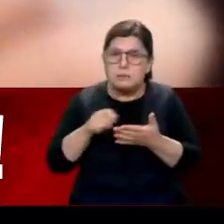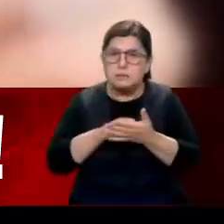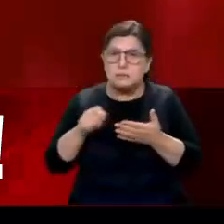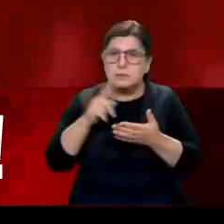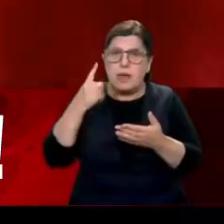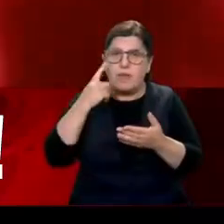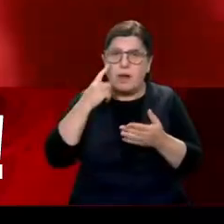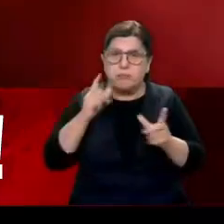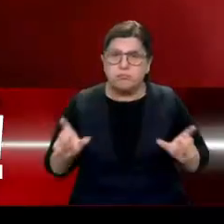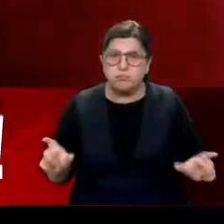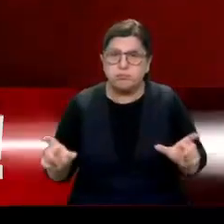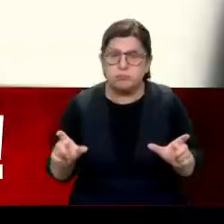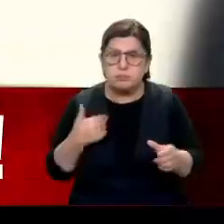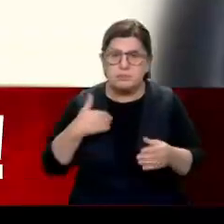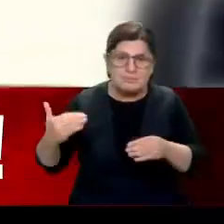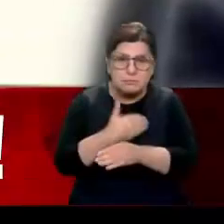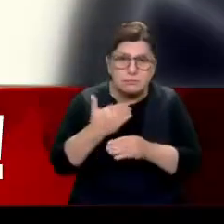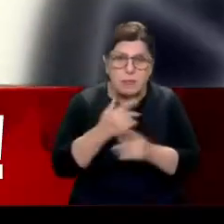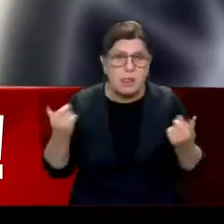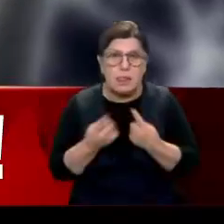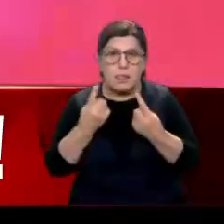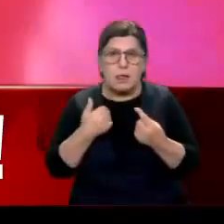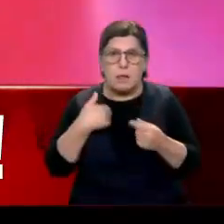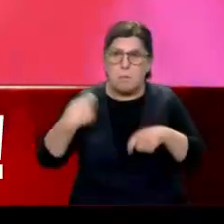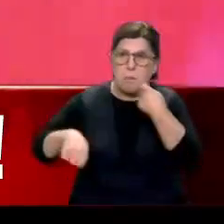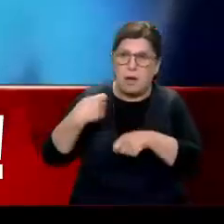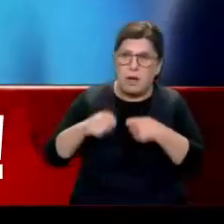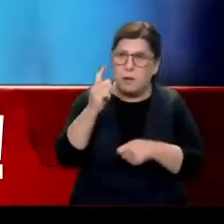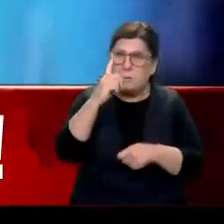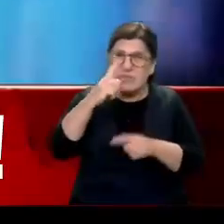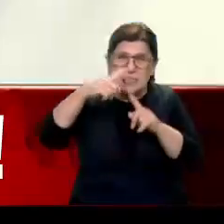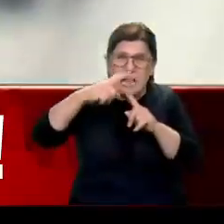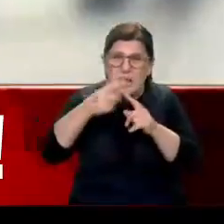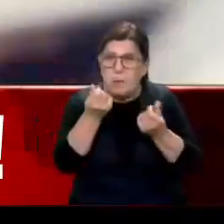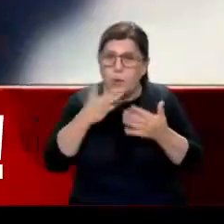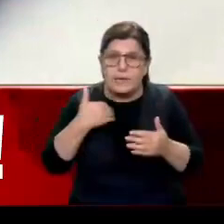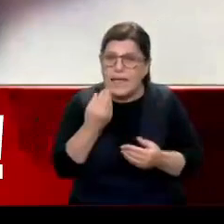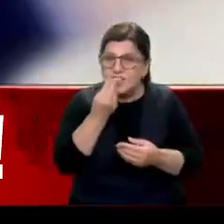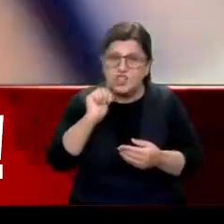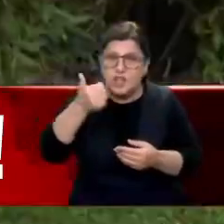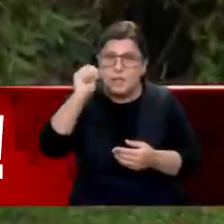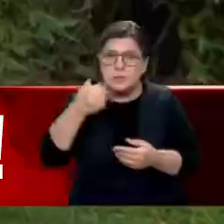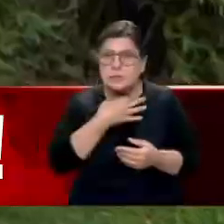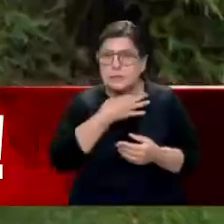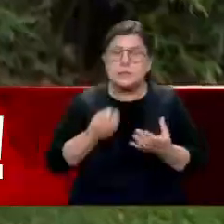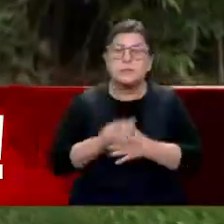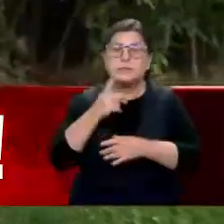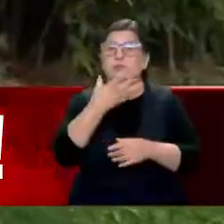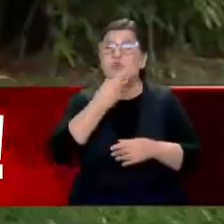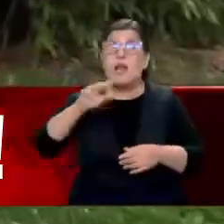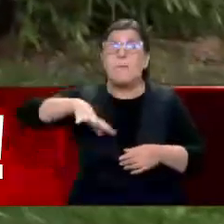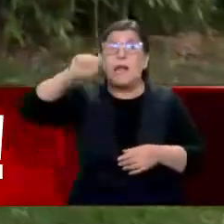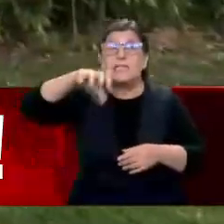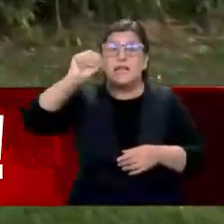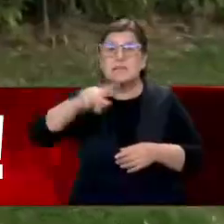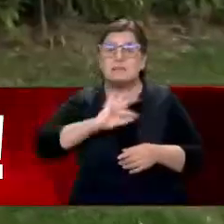kartlarımızı dahil kullanamıyoruz. Kenarda da banka dışında bir TL param yoktu. Nasıl geçineceğiz, ne yiyeceğiz, ne içeceğiz? Bu arada güzellik